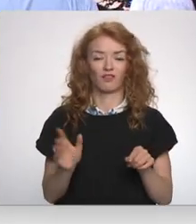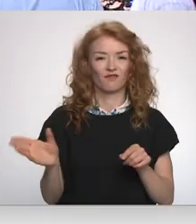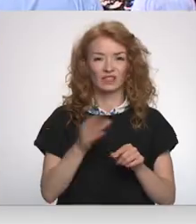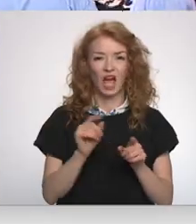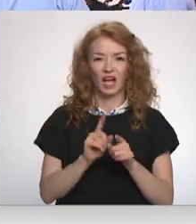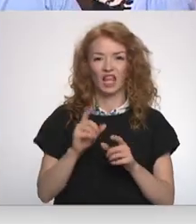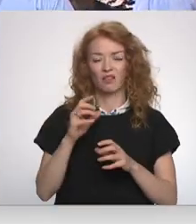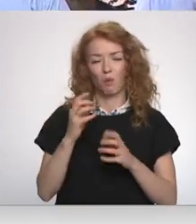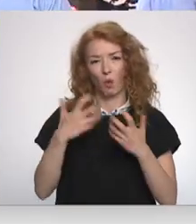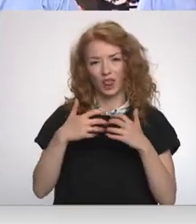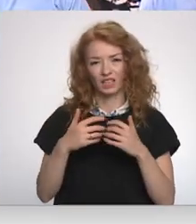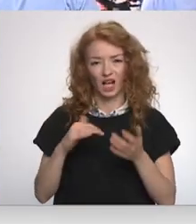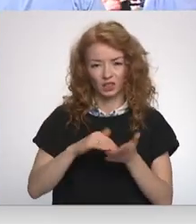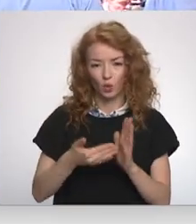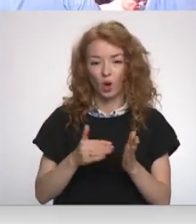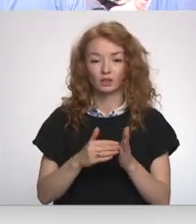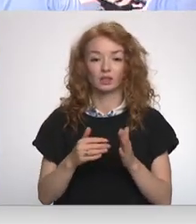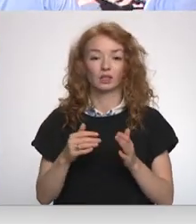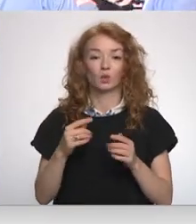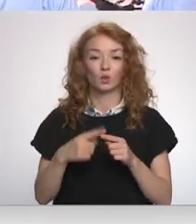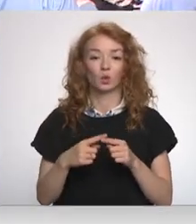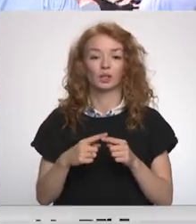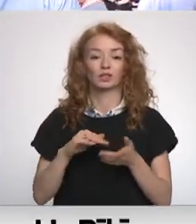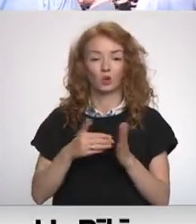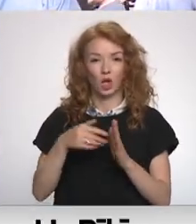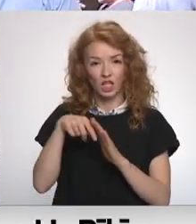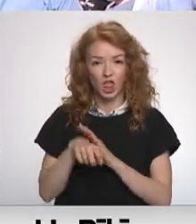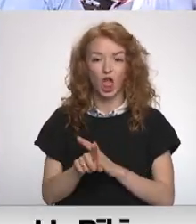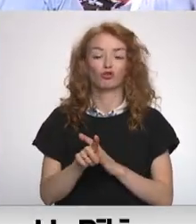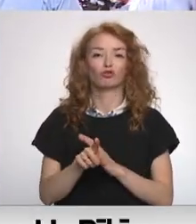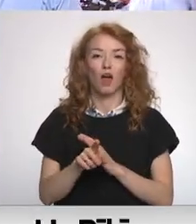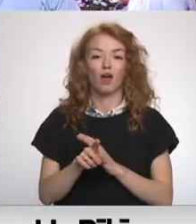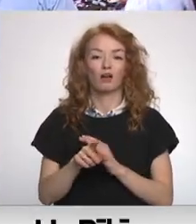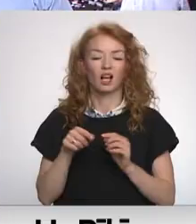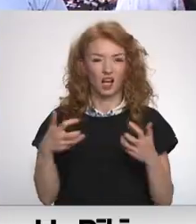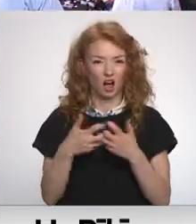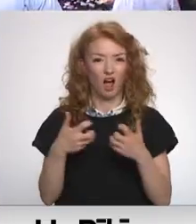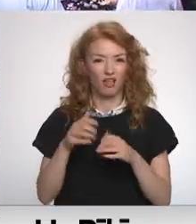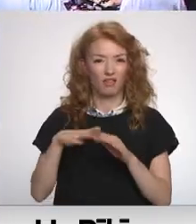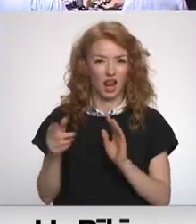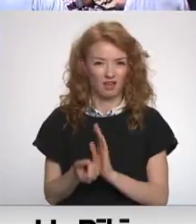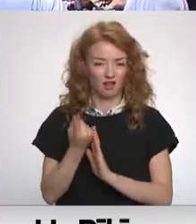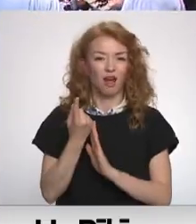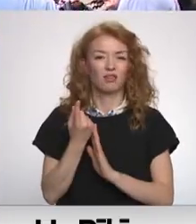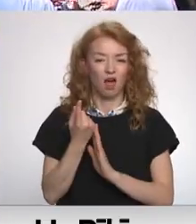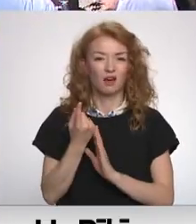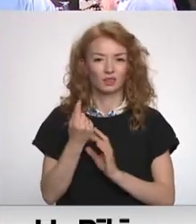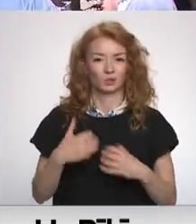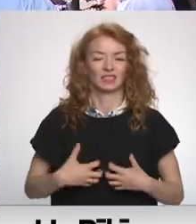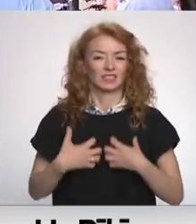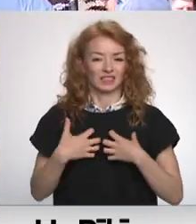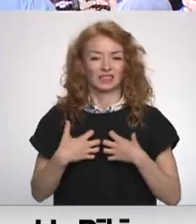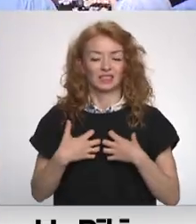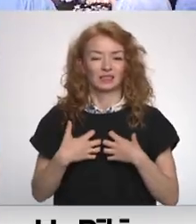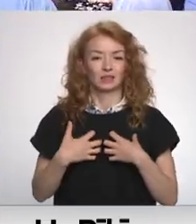ģeopolitiskā situācija un arī, es teikšu, situācija iekšējā drošībā, kas droši vien arī šis saspīlējums, kas ir radies tieši šo visu notikumu